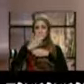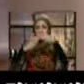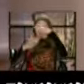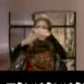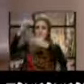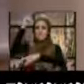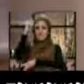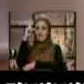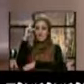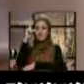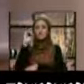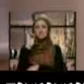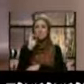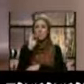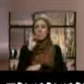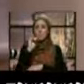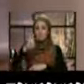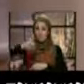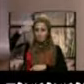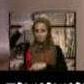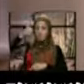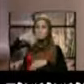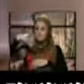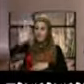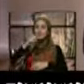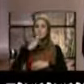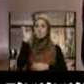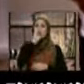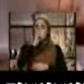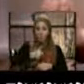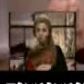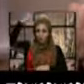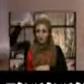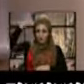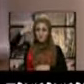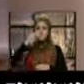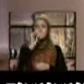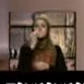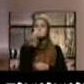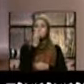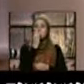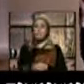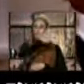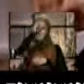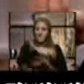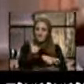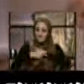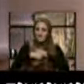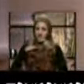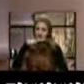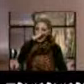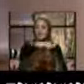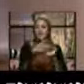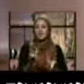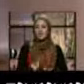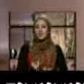والله اطعام الجائعين وكسوتهم وايجاد المياه النظيفه لهم والعلاج وبناء المستوصفات